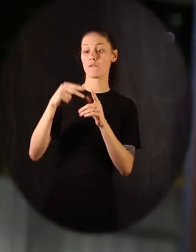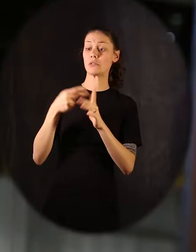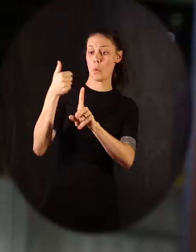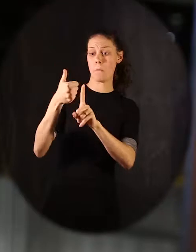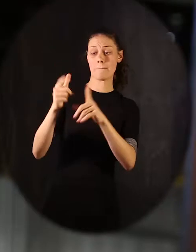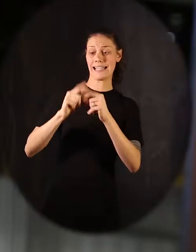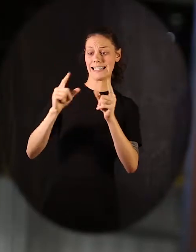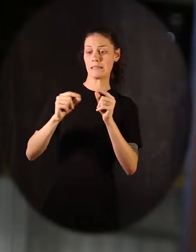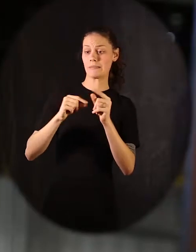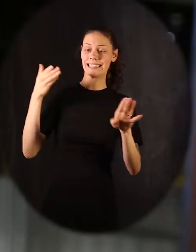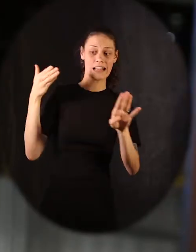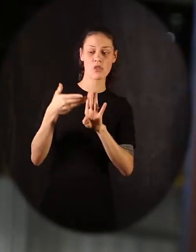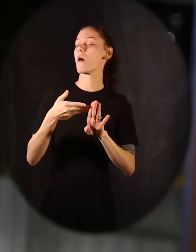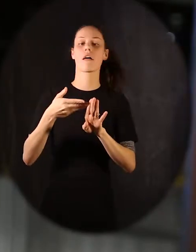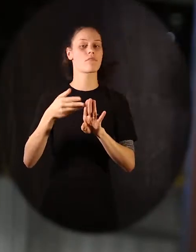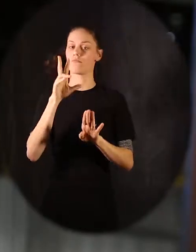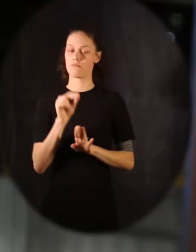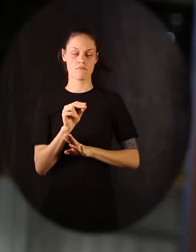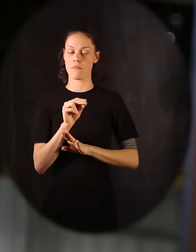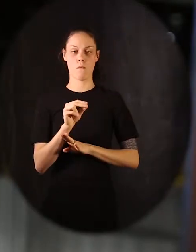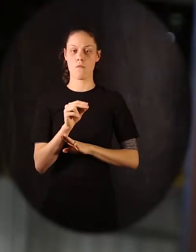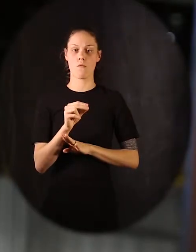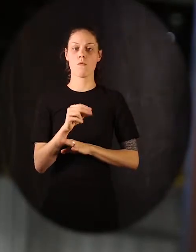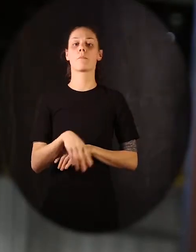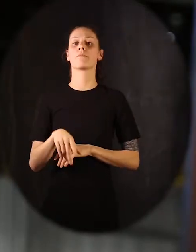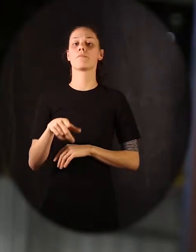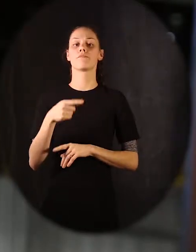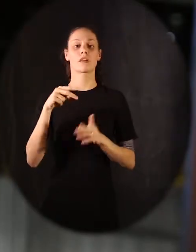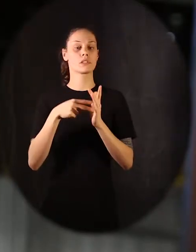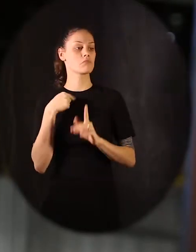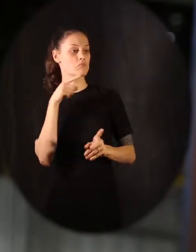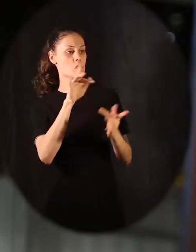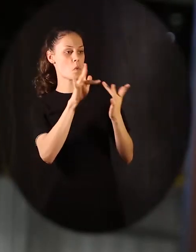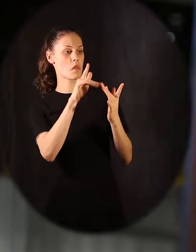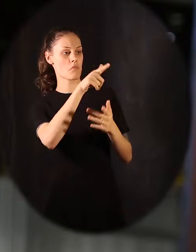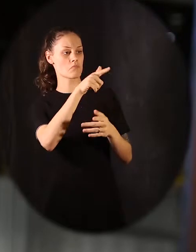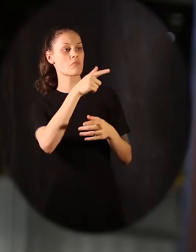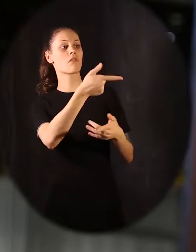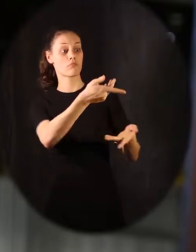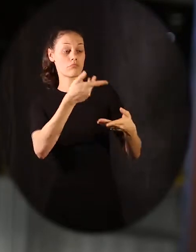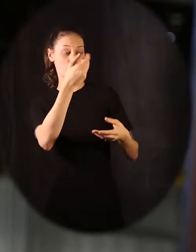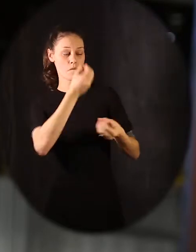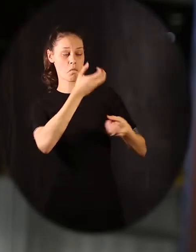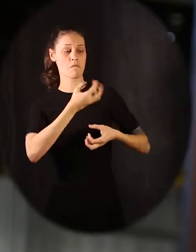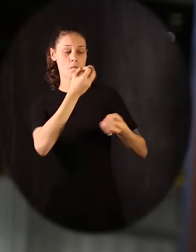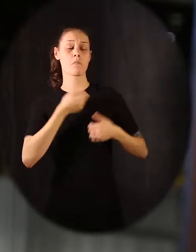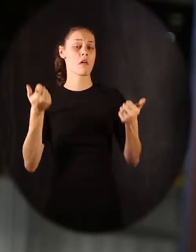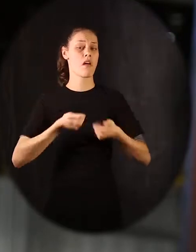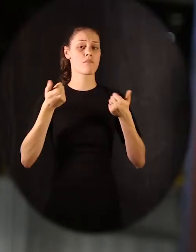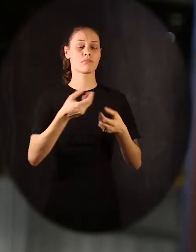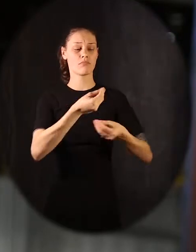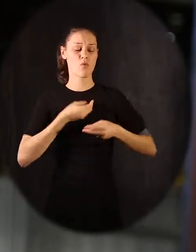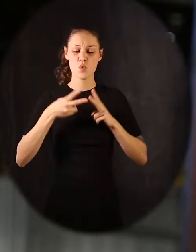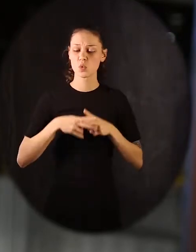qui nous a expliqué directement sa condition. J'ai pu le faire à travers Equi Travail qui nous a super bien informés